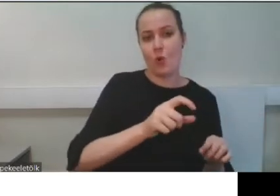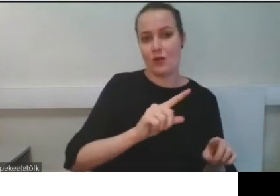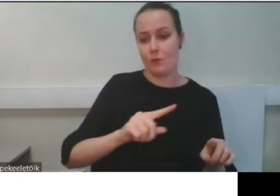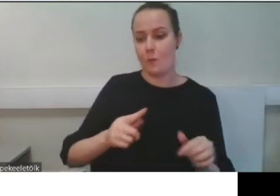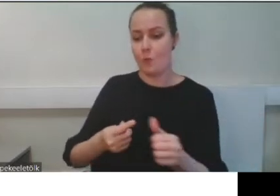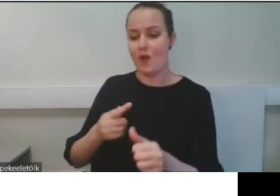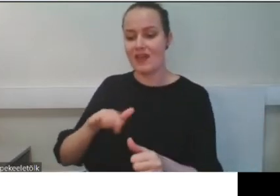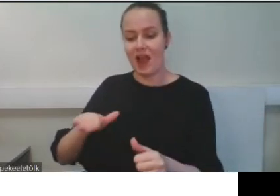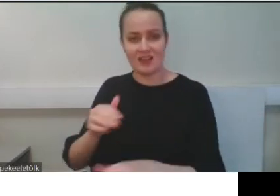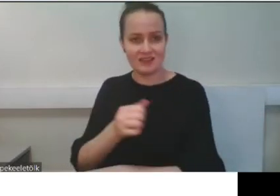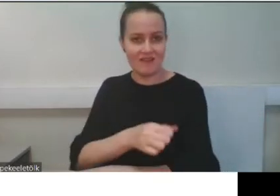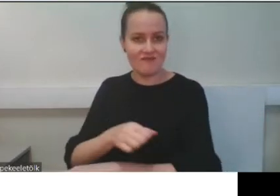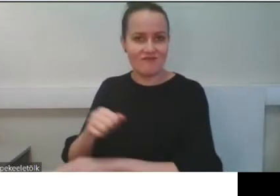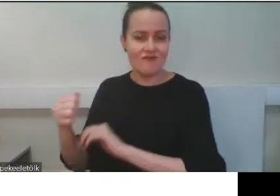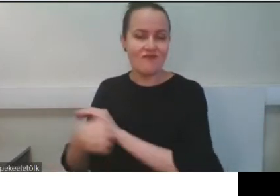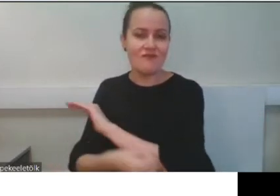ole õige seda